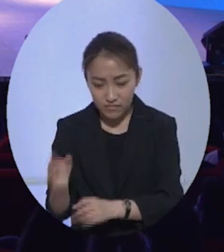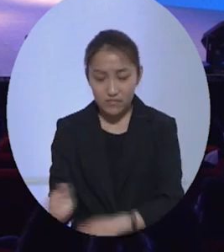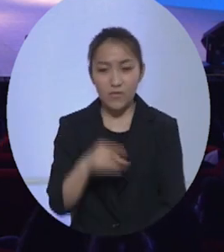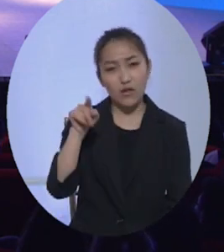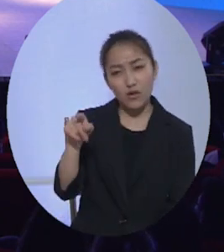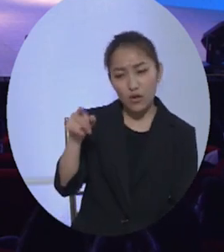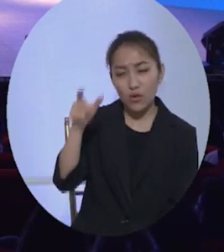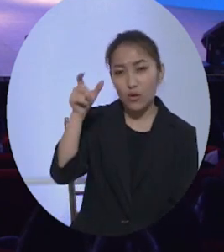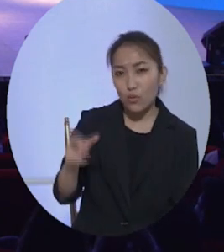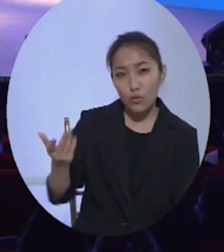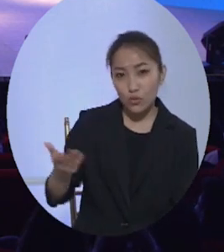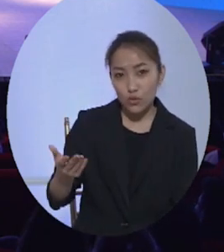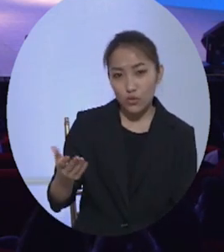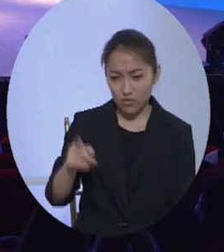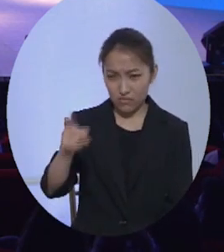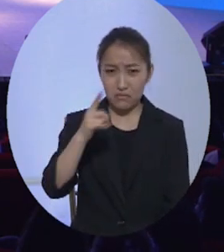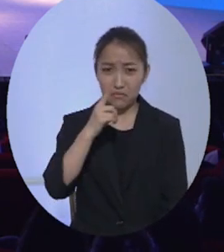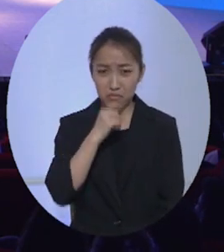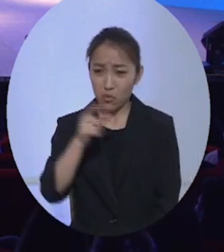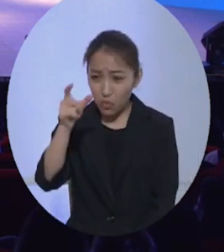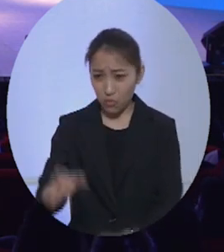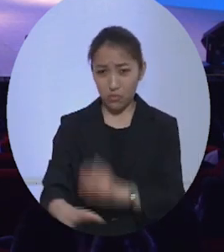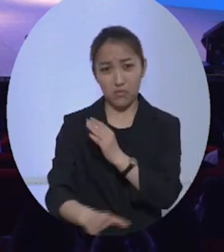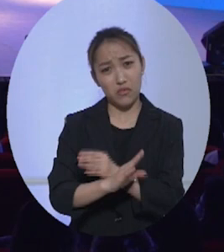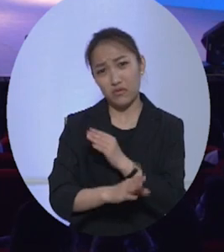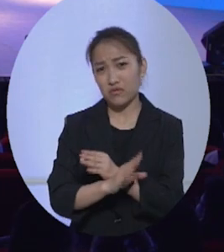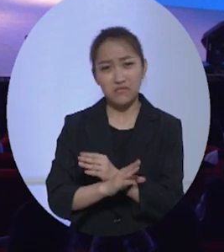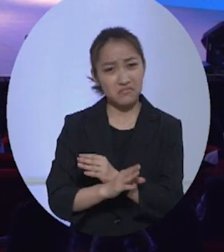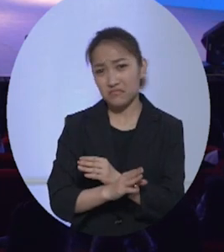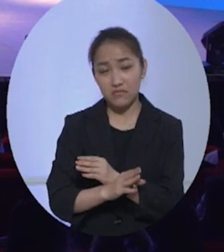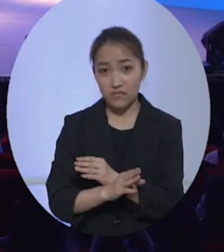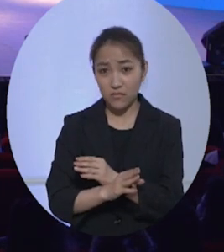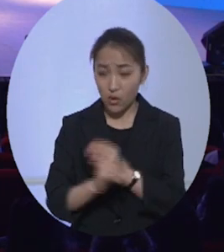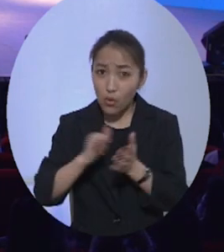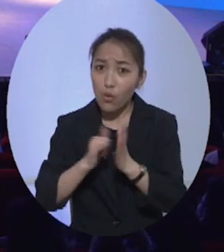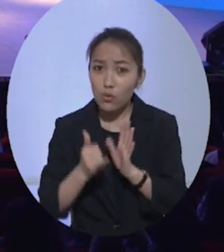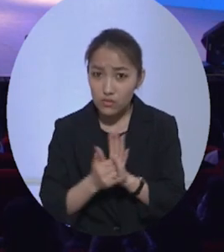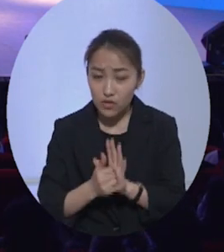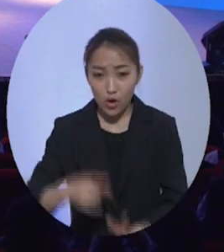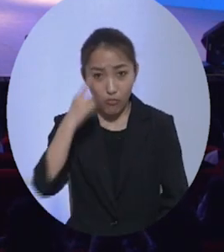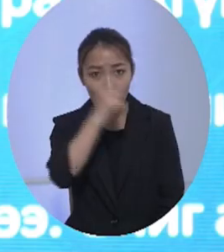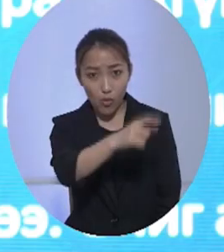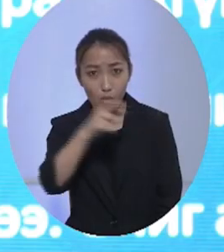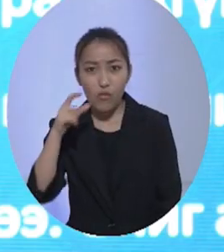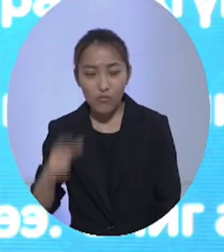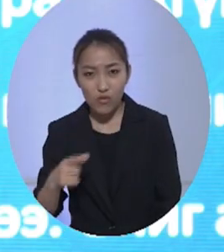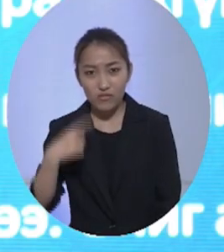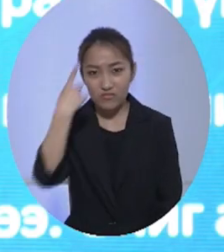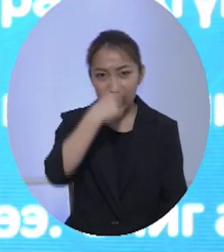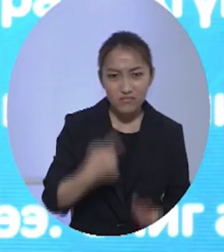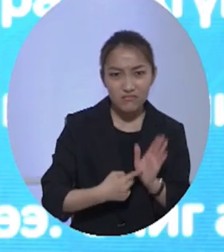хүн чинь ердөө хүн л ийсэн юм биш үү гэж. Тэгэхээр одоо ямар их сэтгэл зүй байсан бэ? Монголчуудынхаа нүүр царайг